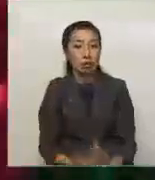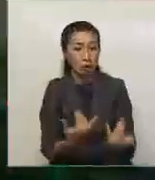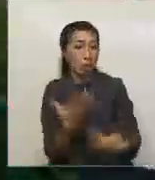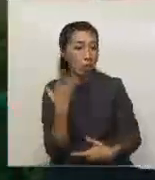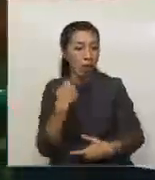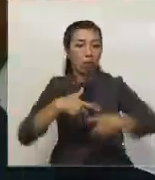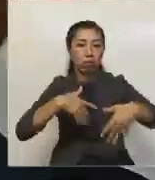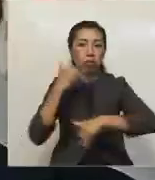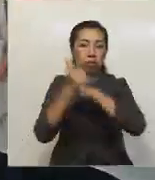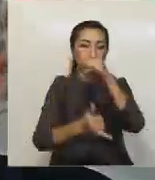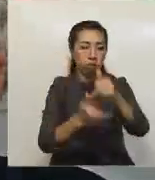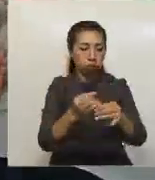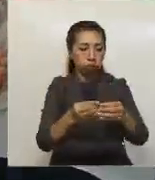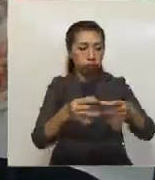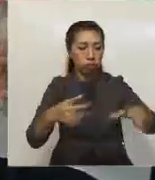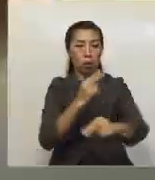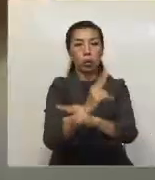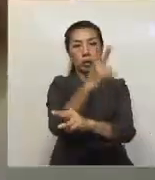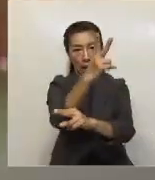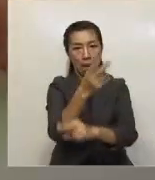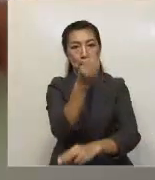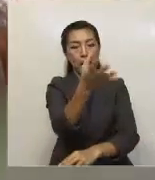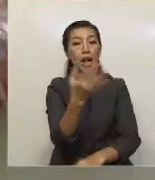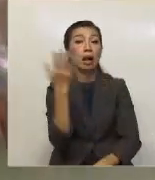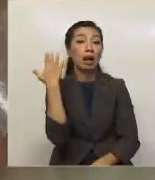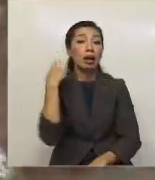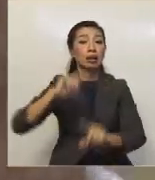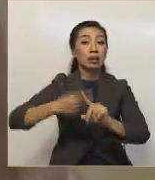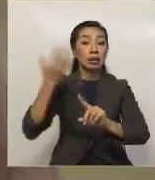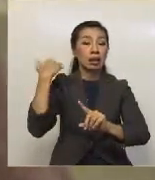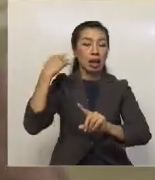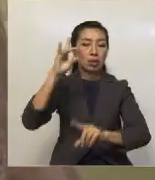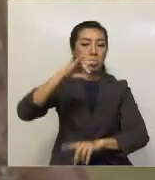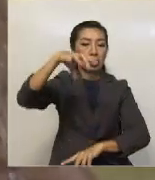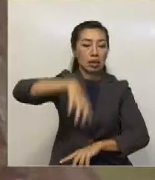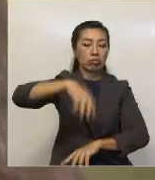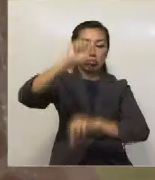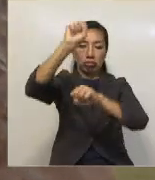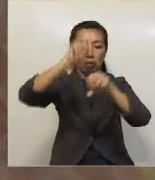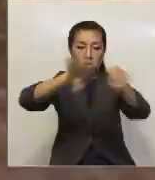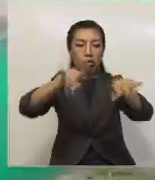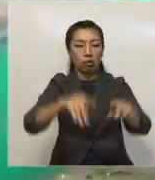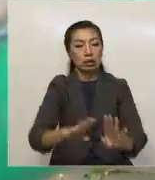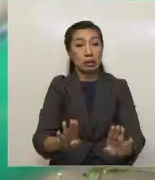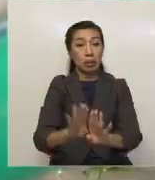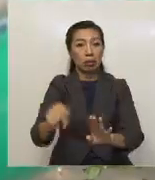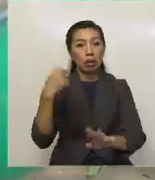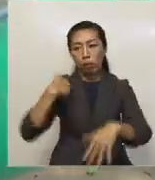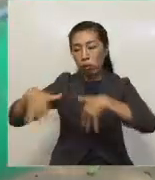ตัวโดยในเดือนที่ผ่านมาหลังสวนสัตว์ดุสิตประกาศปิดตัวลงมียอดผู้เข้าชมนะ